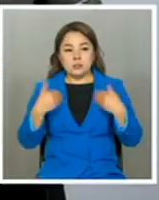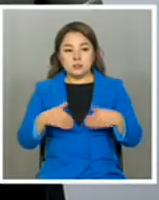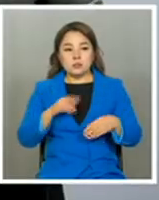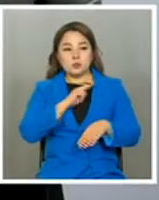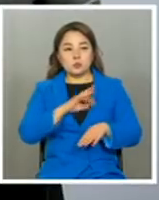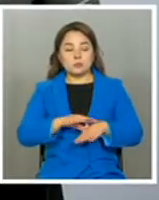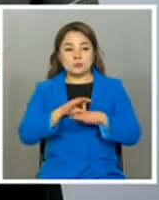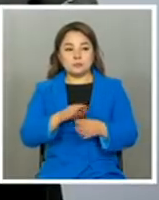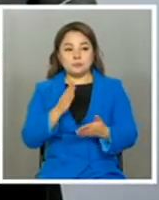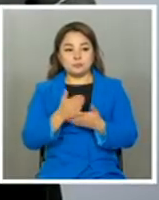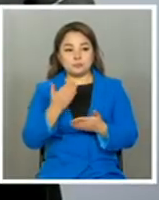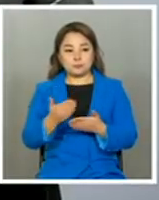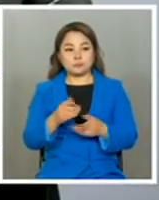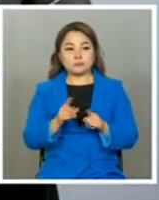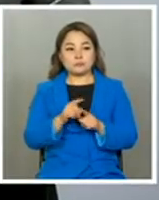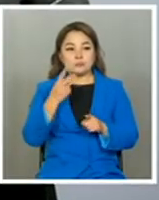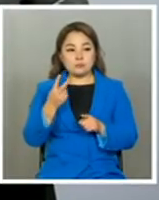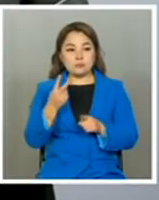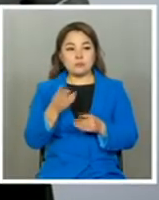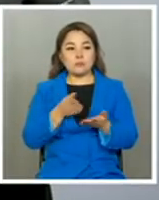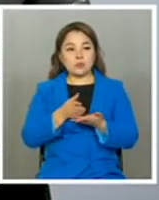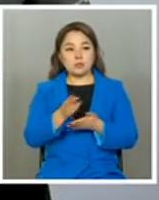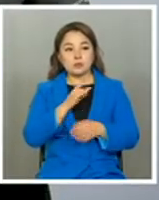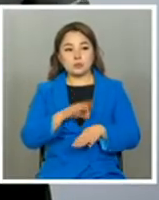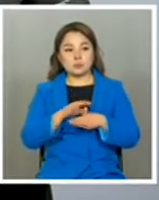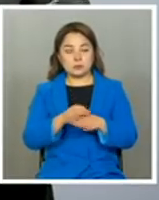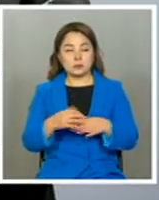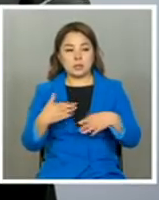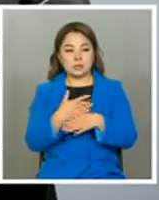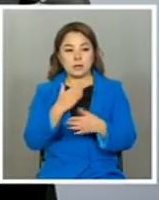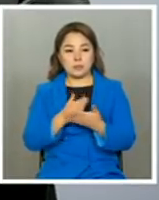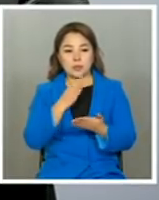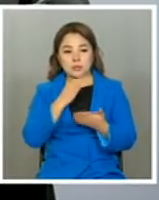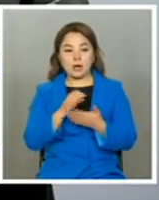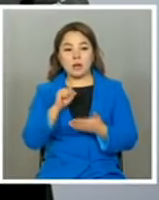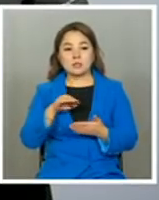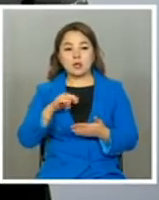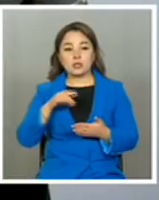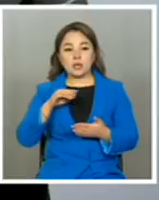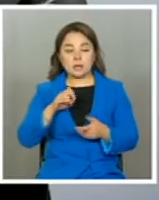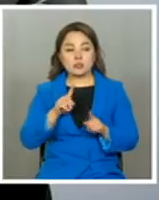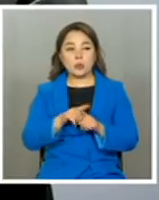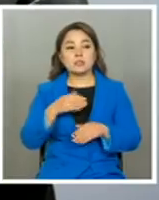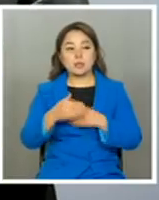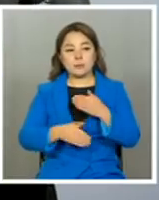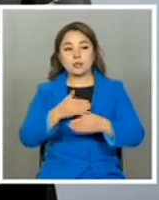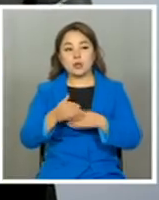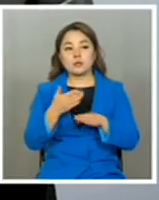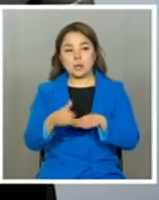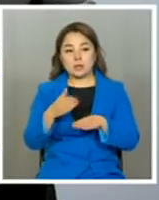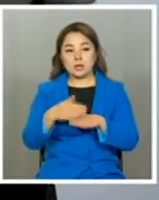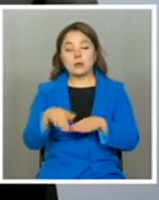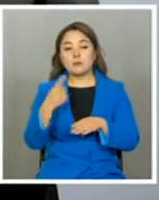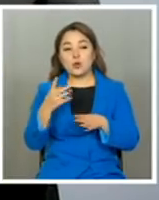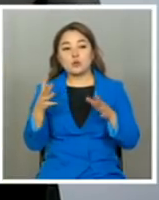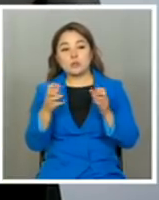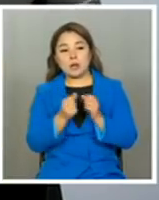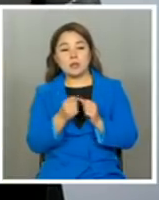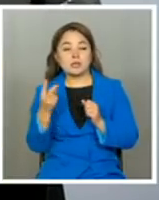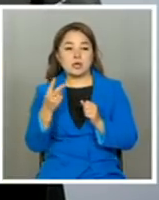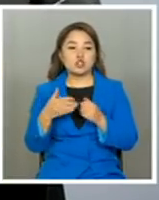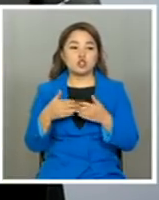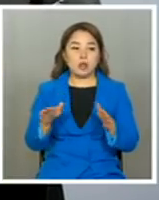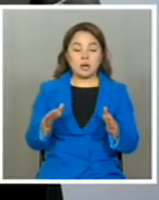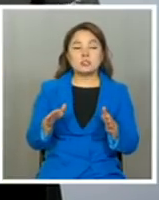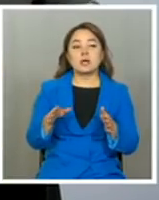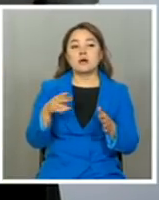кезінде бұлшықеттер екі бағытта қозғалады. Және де антагонистер, яғни кезекпен кезек, біреуі жиырылса, екіншісі жазылып, ал екіншісі